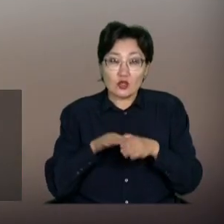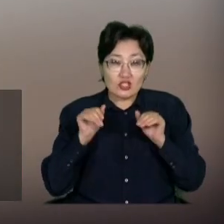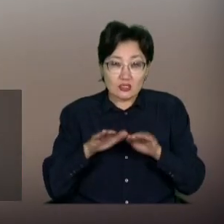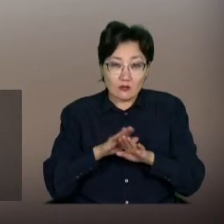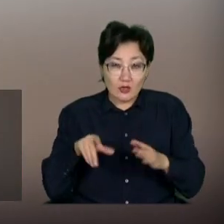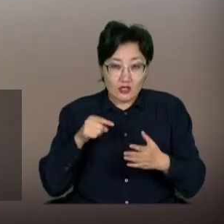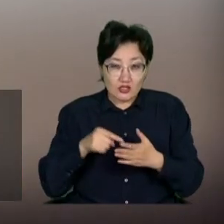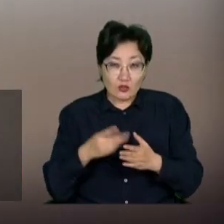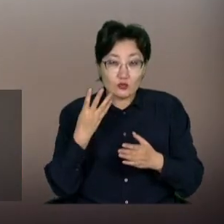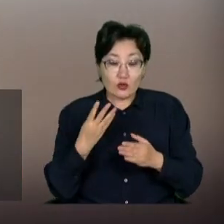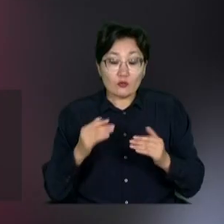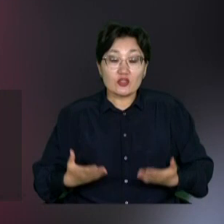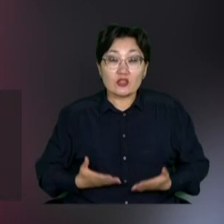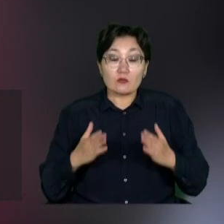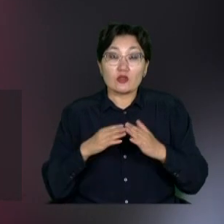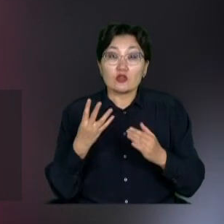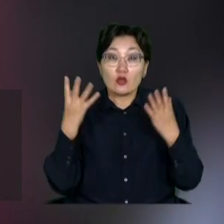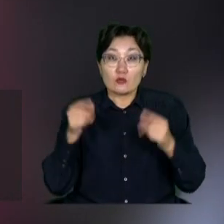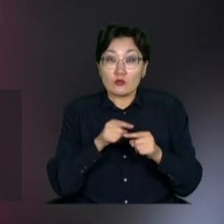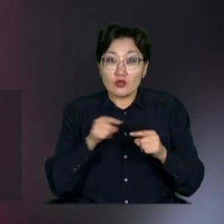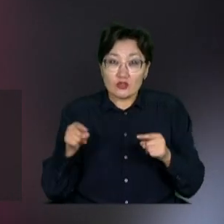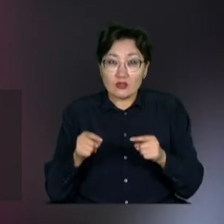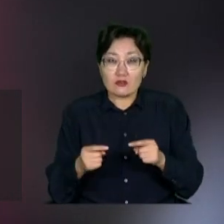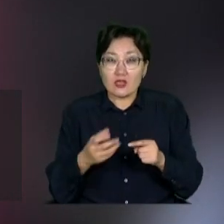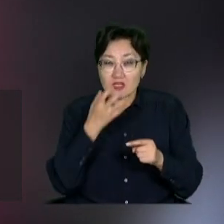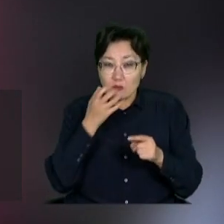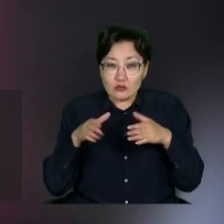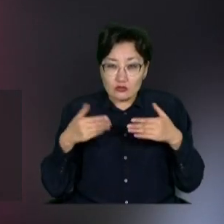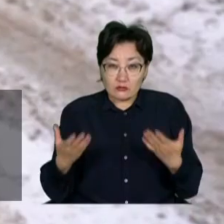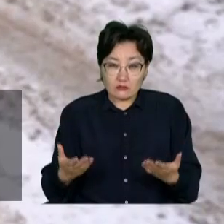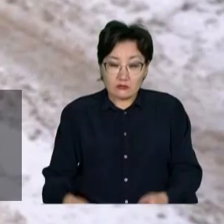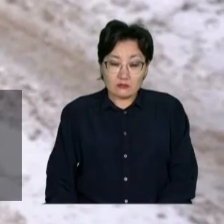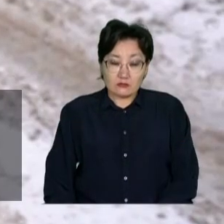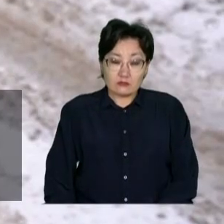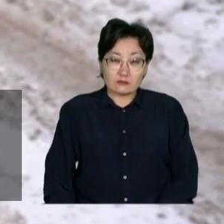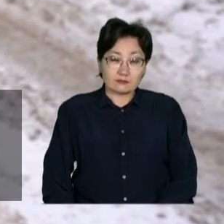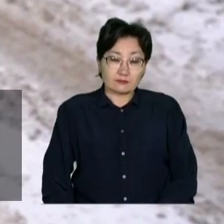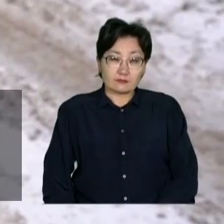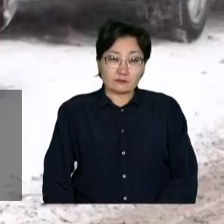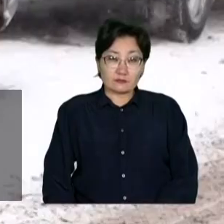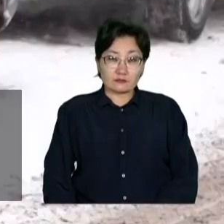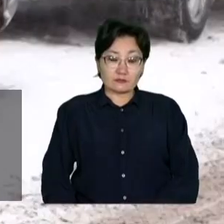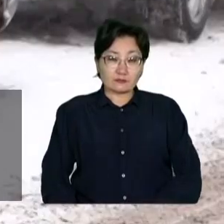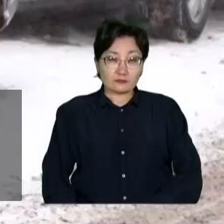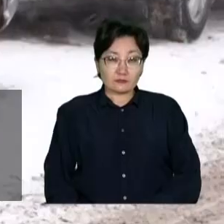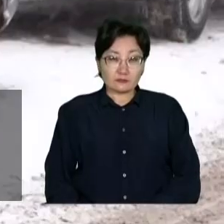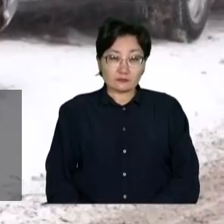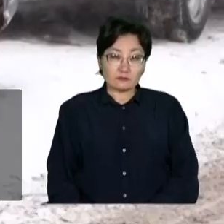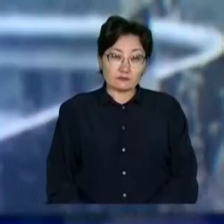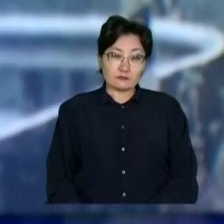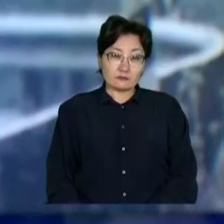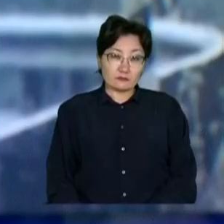жоқ. Қаладағы 4 тұрғын үй 4 күннен бері желіге қайта қосыла алмай отыр. Орзай Нұртайұлы, Елкін Жанашымжан, Алматы телеарнасы.